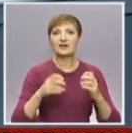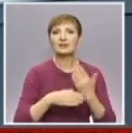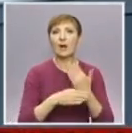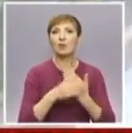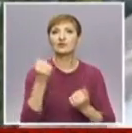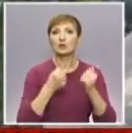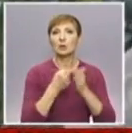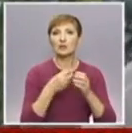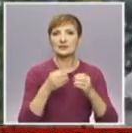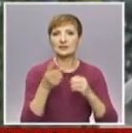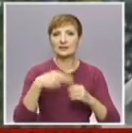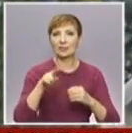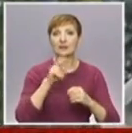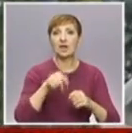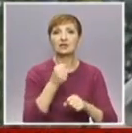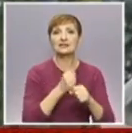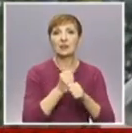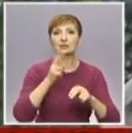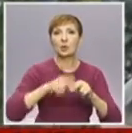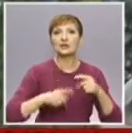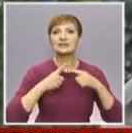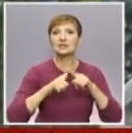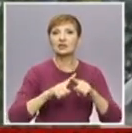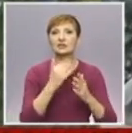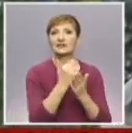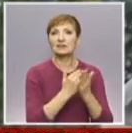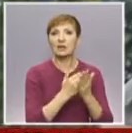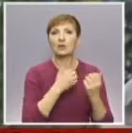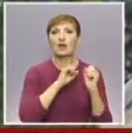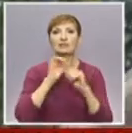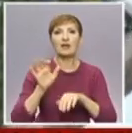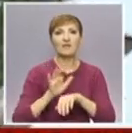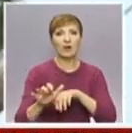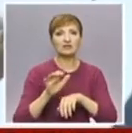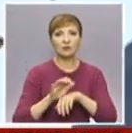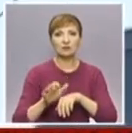декабря. Также мы закончили разработку технического задания и уже отдали в производство